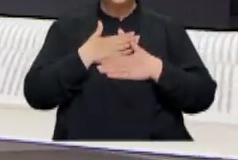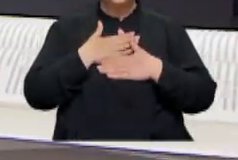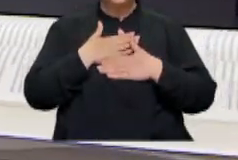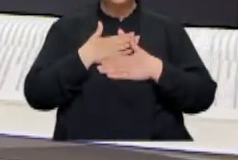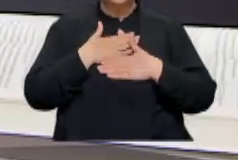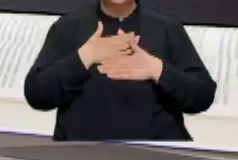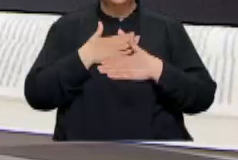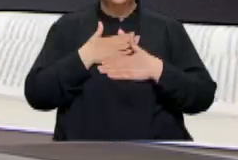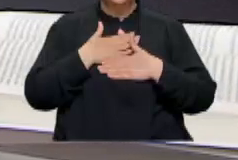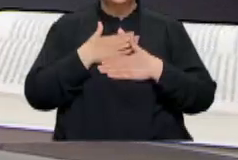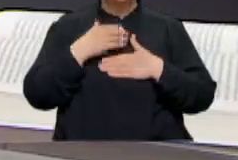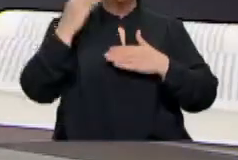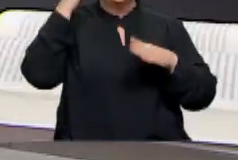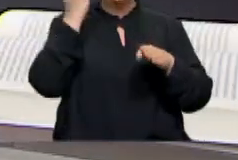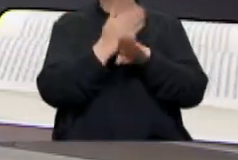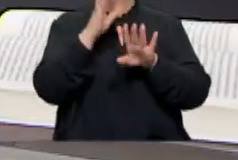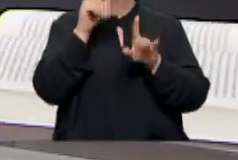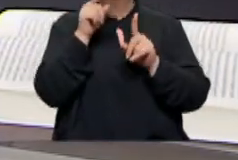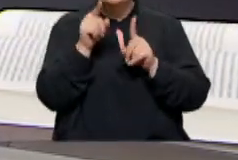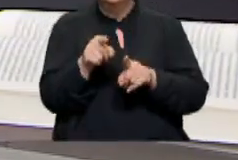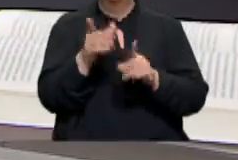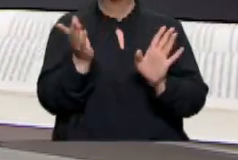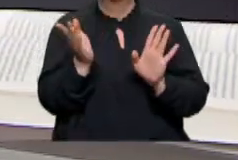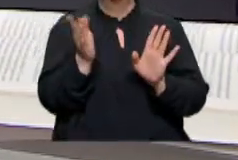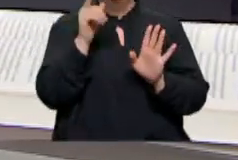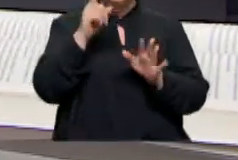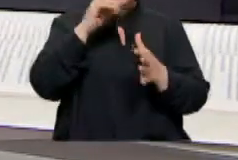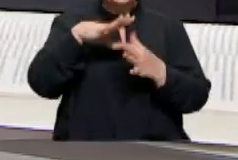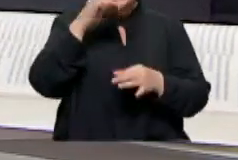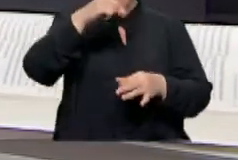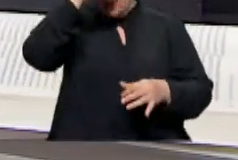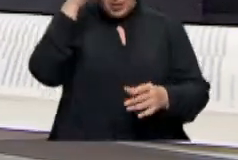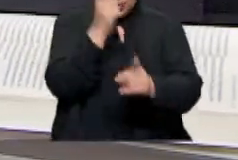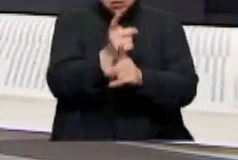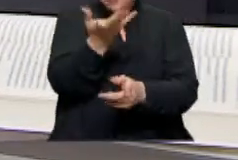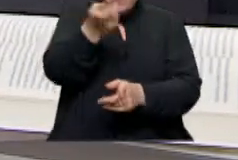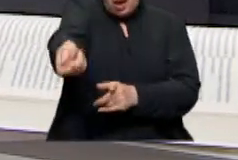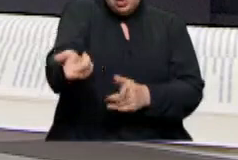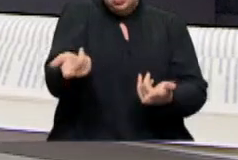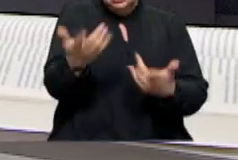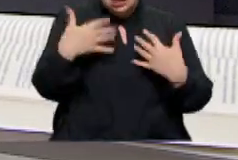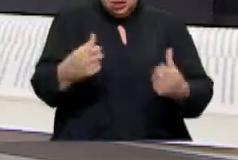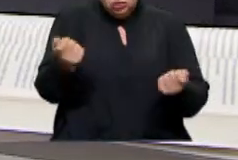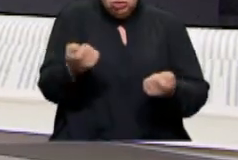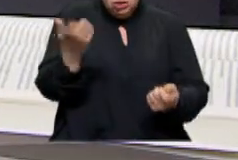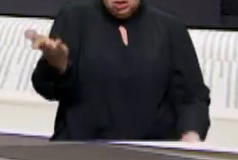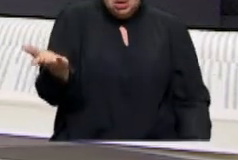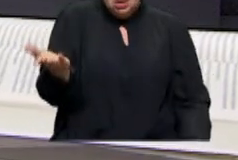istiyoruz. Anlaşamadığımız nokta burası işte. Bu insanlara emeğinin karşılığını vereceksin, sağlık